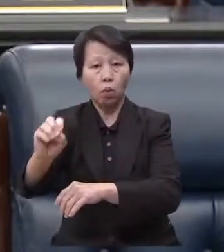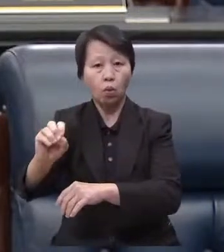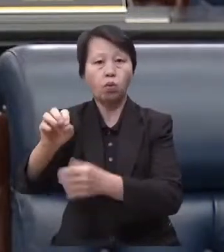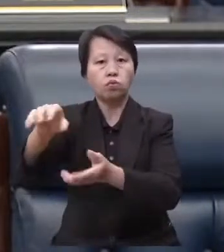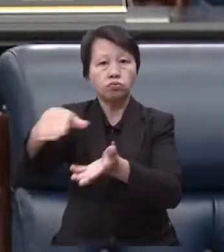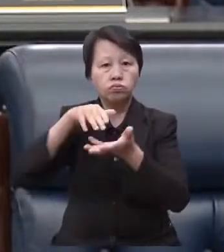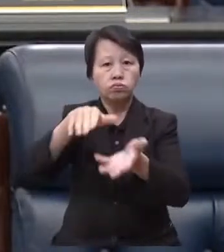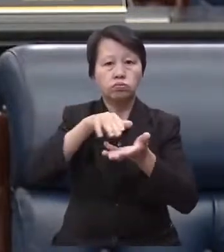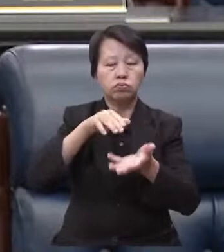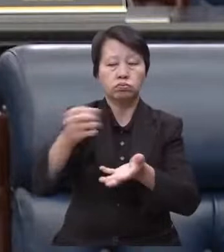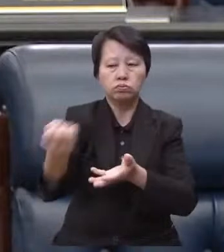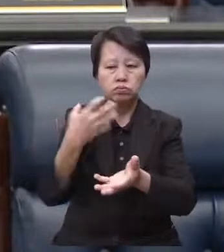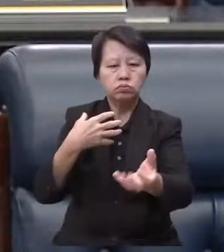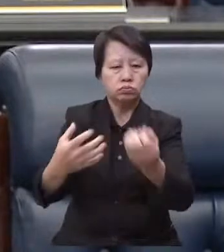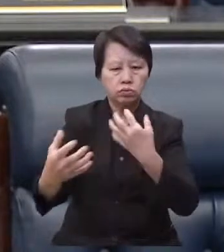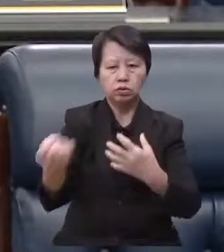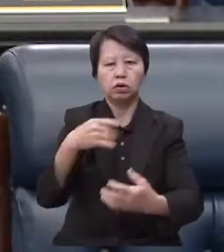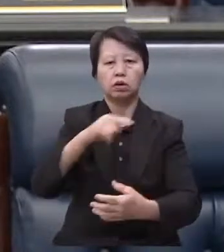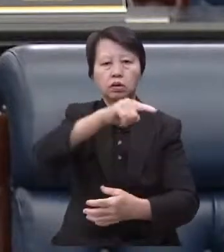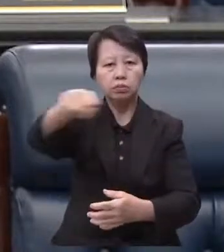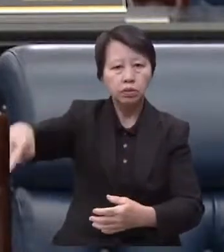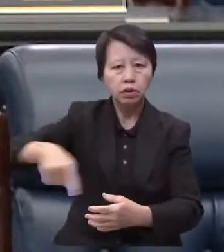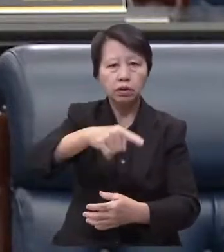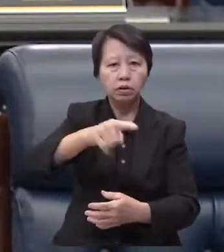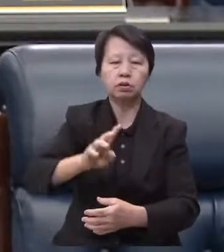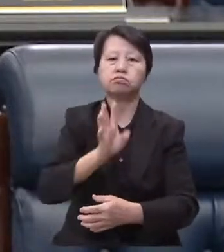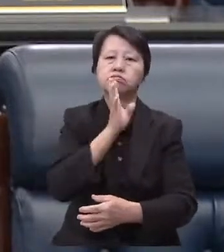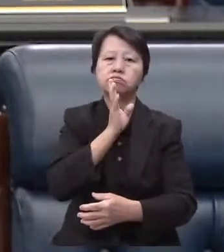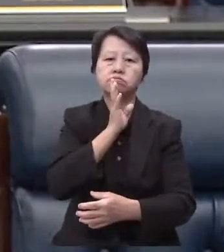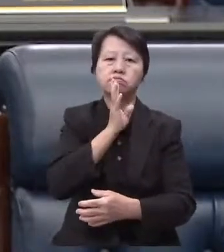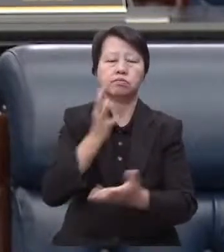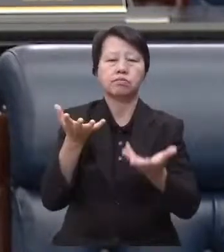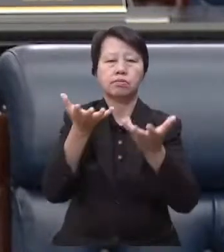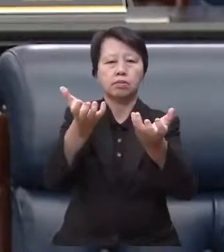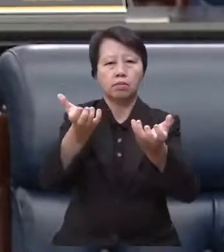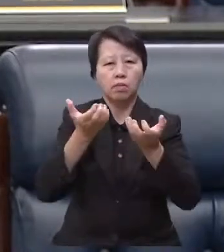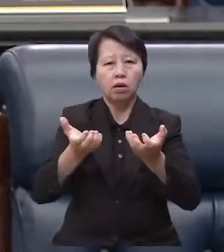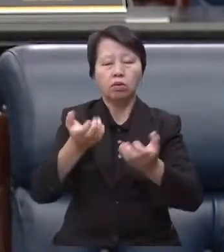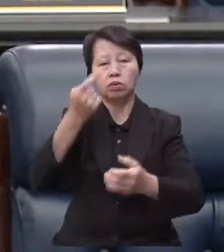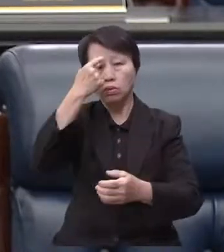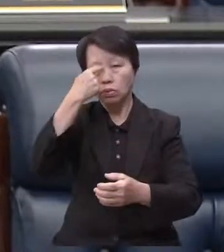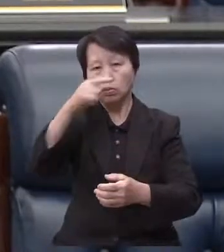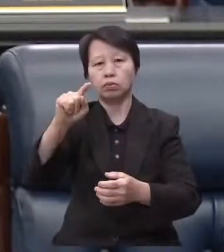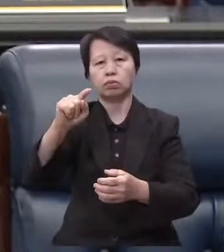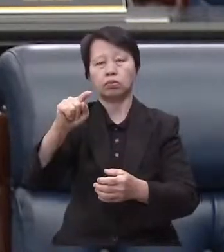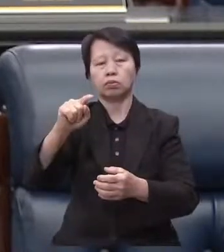dan mereka turut menyatakan hasrat untuk